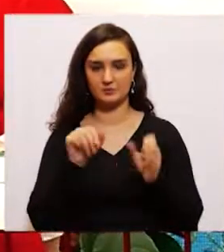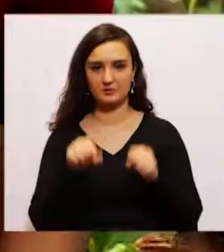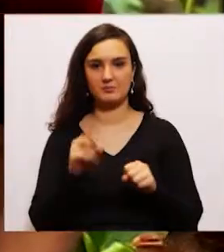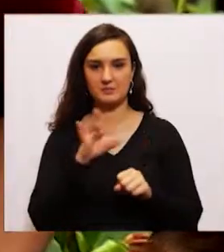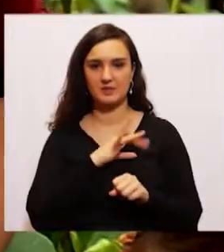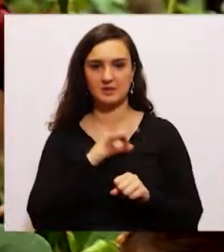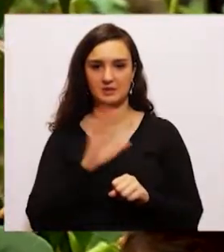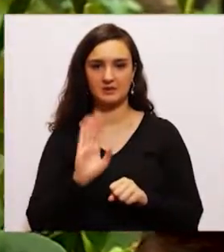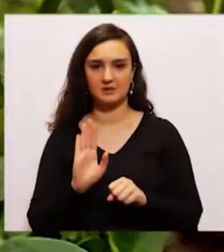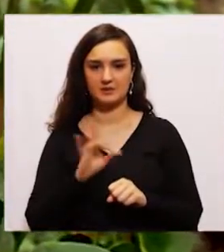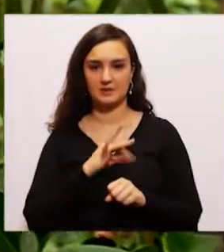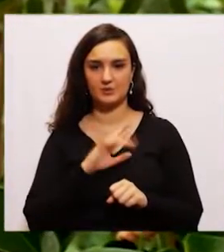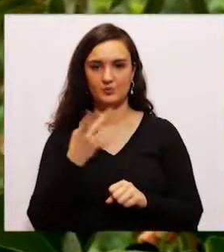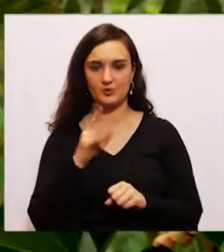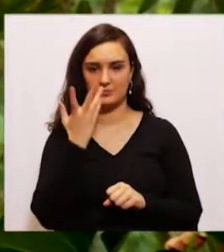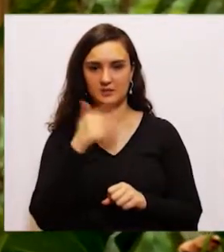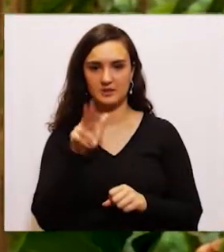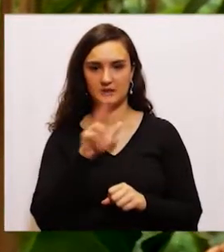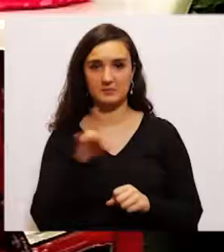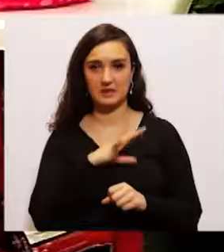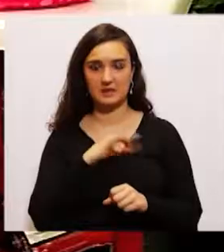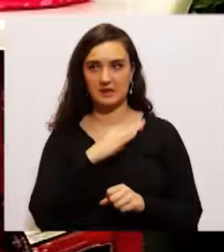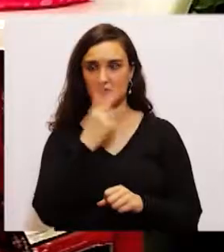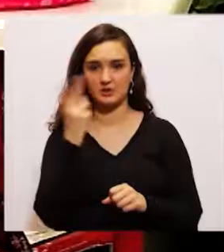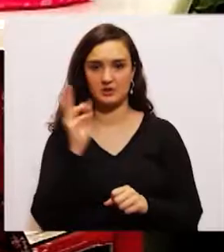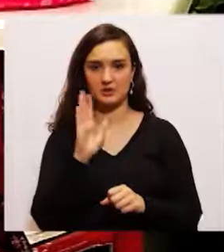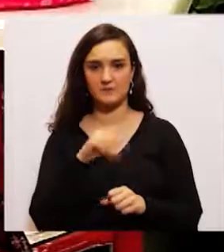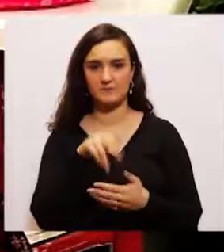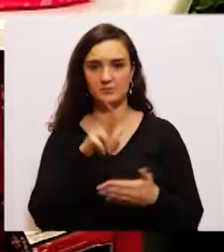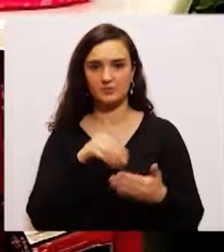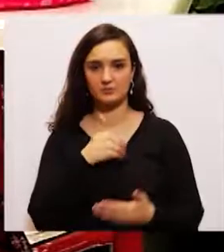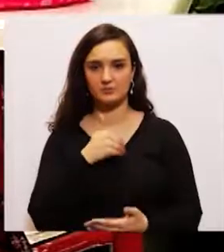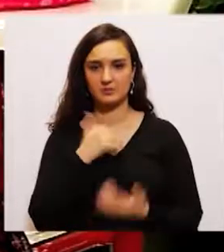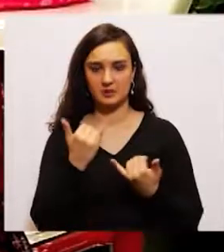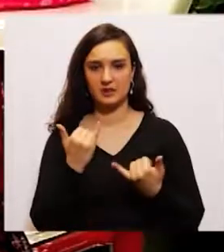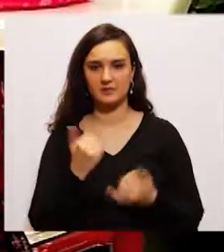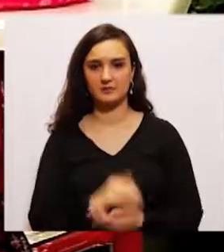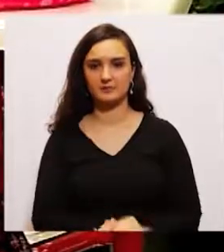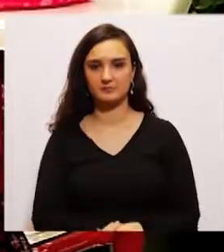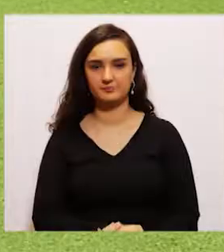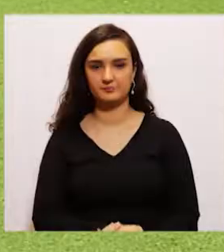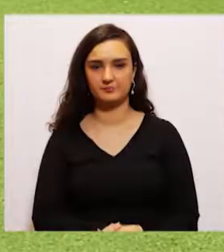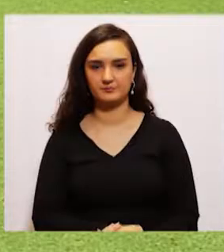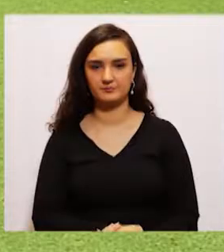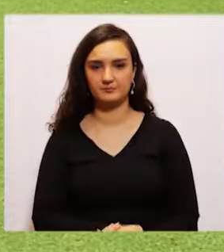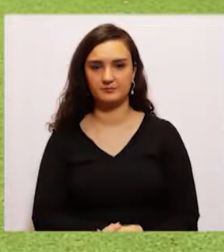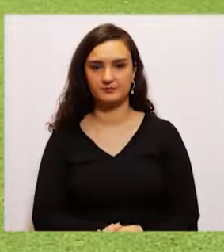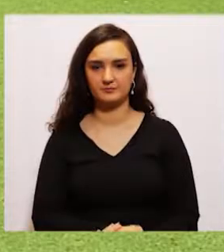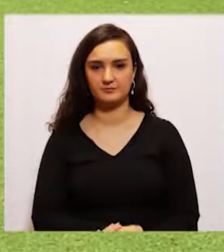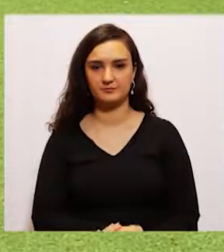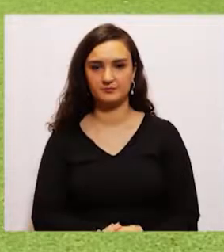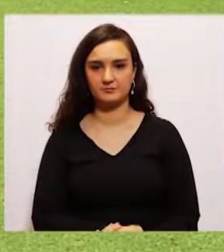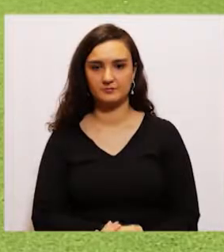მაგრამ თეთრი არა თეთრად ნუ აფერადებ თეთრი თეთზე არ ჩანს ფუნჯი მინდა ეხლა მე ახლა მე ახლა